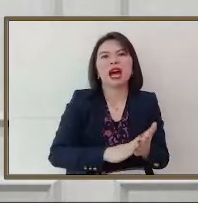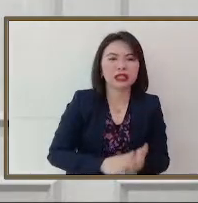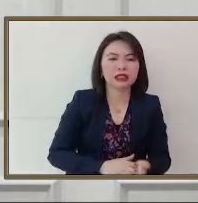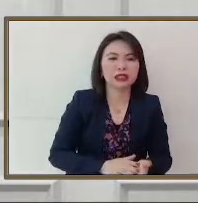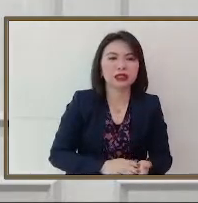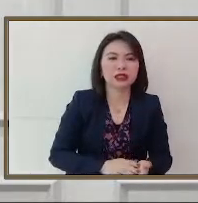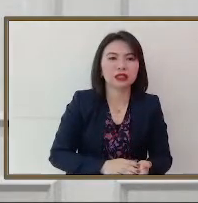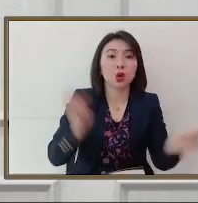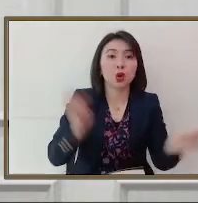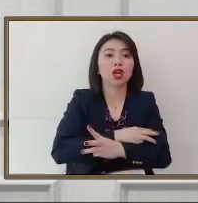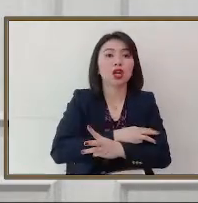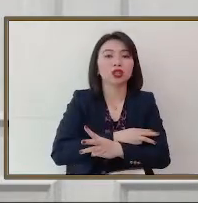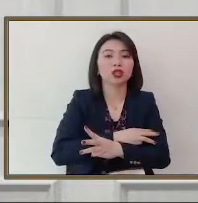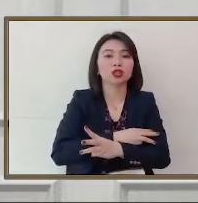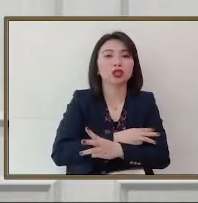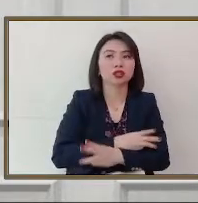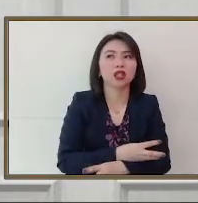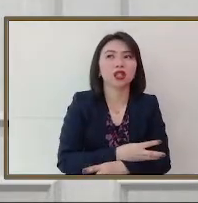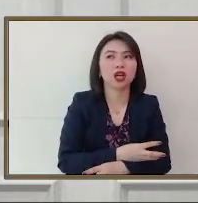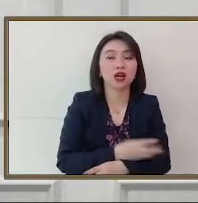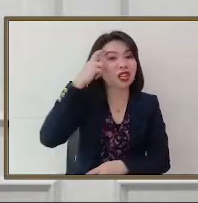Are you getting the point?